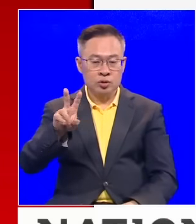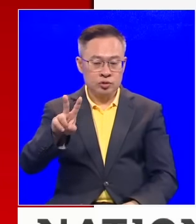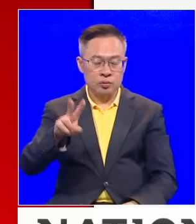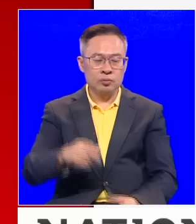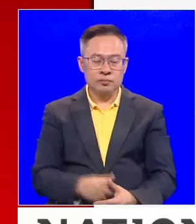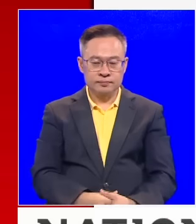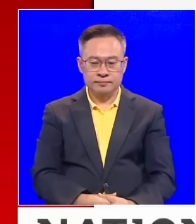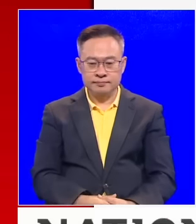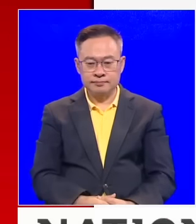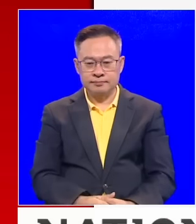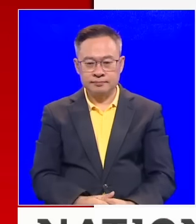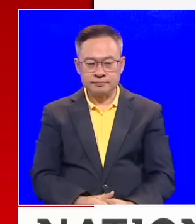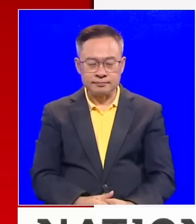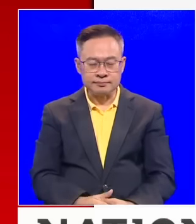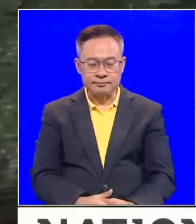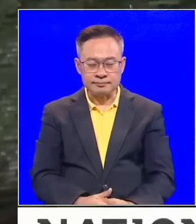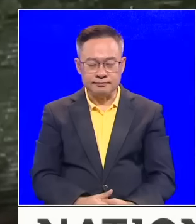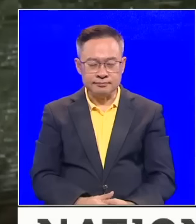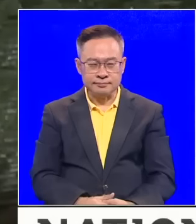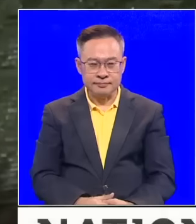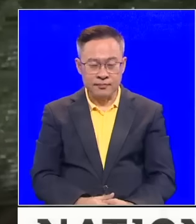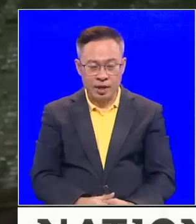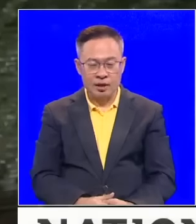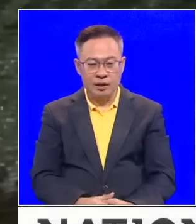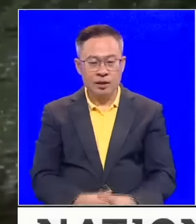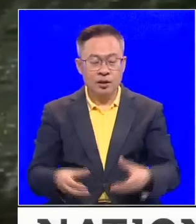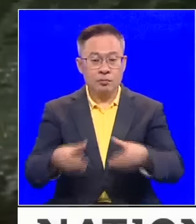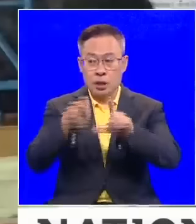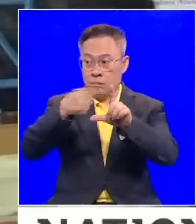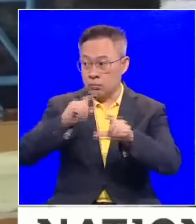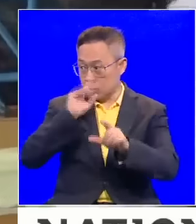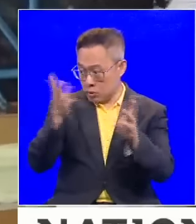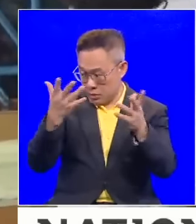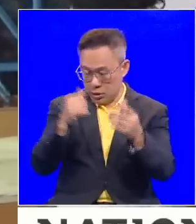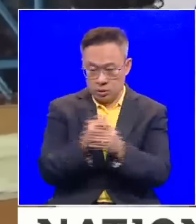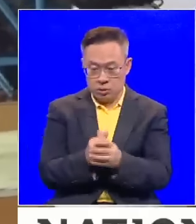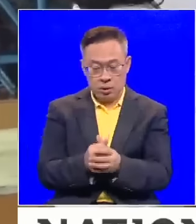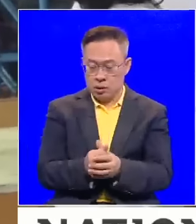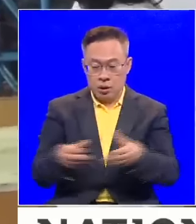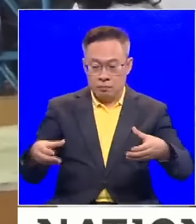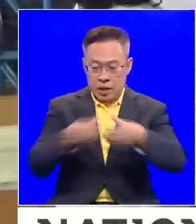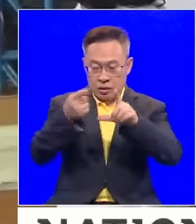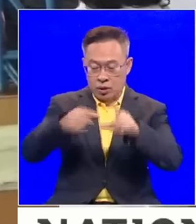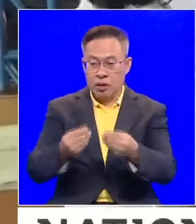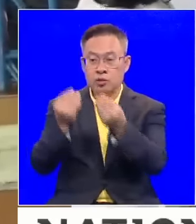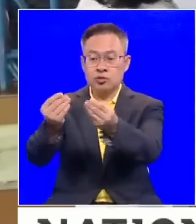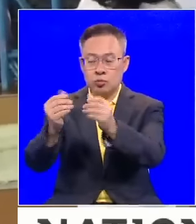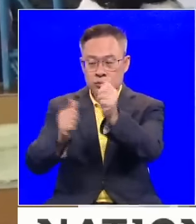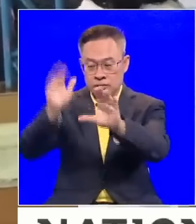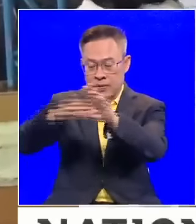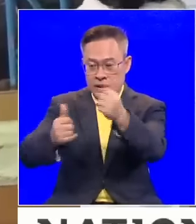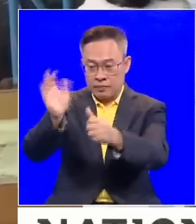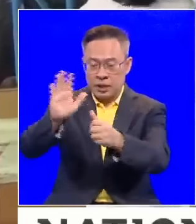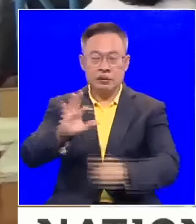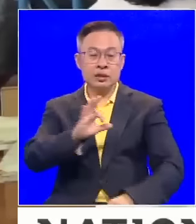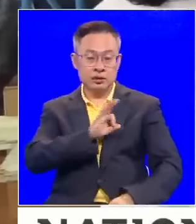คะ คือ ในทางฝั่งก้าวไกลเขาก็บอกว่าอันนี้พรรคไม่ได้ส่งแต่เป็นสมาชิกพรรคนะ